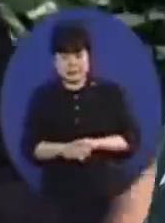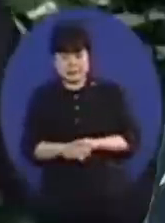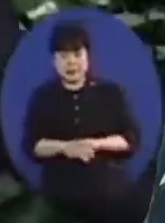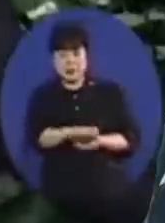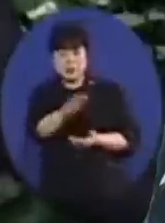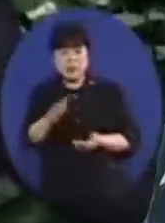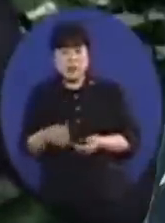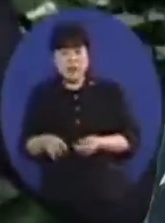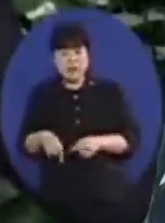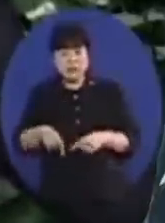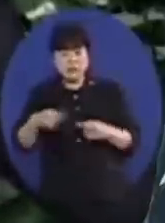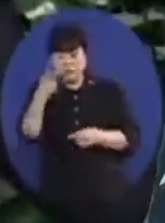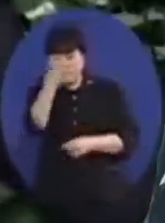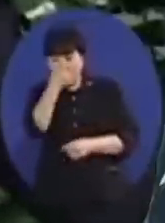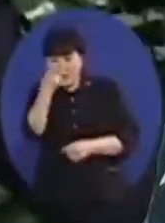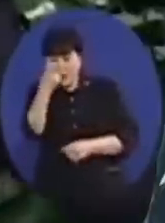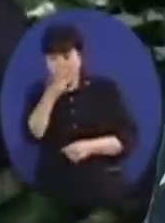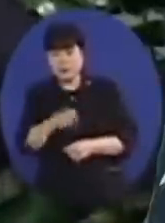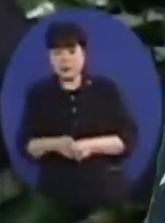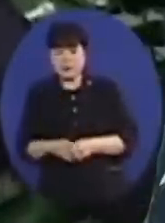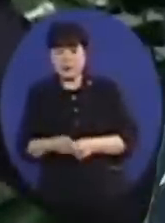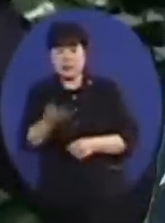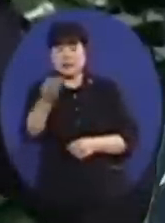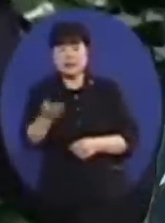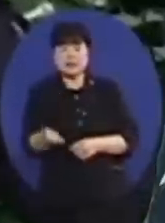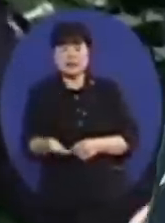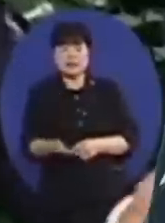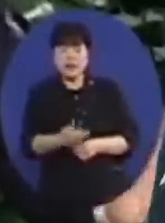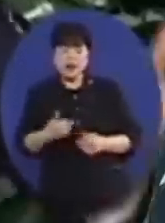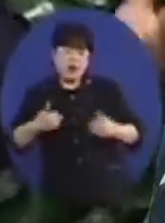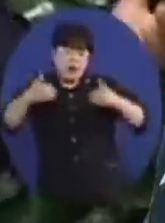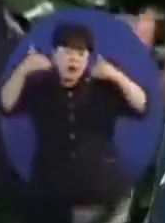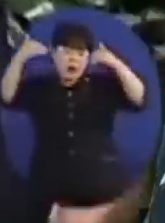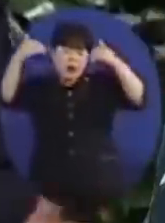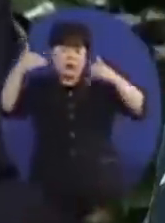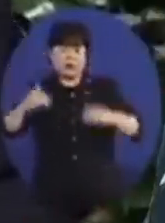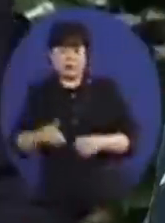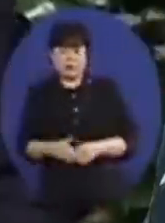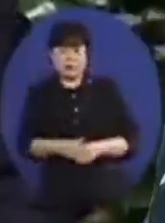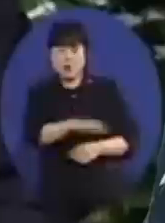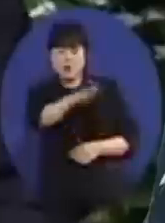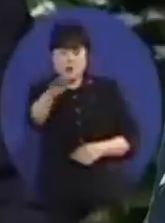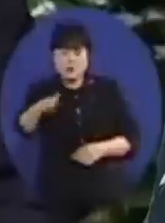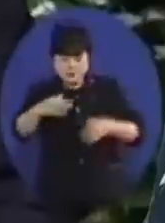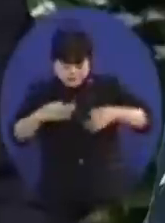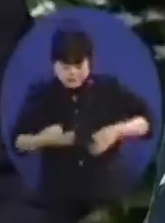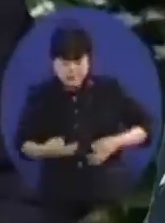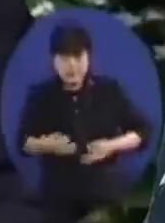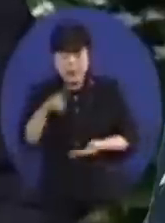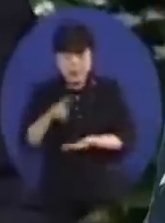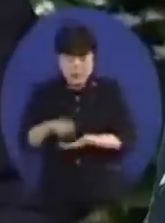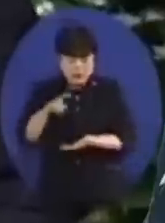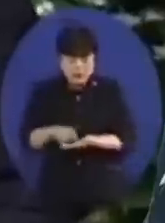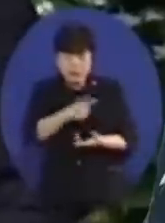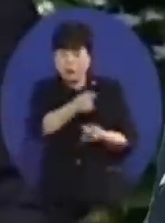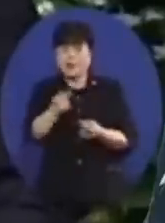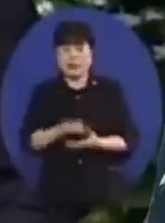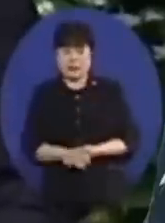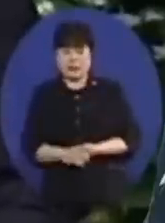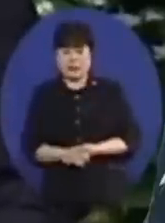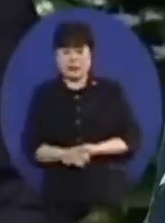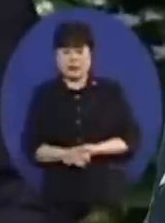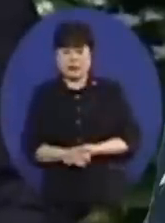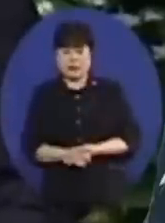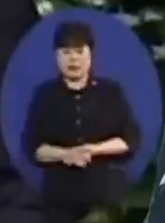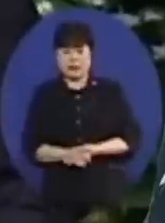가서 그들 비교해보니 그들이 장대하고 커서 우리는 메뚜기 같더라